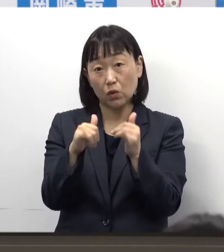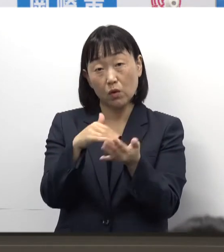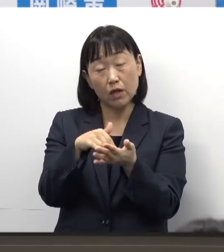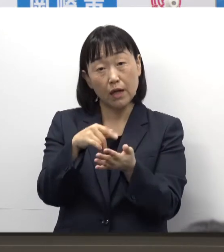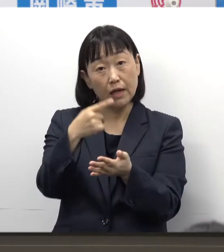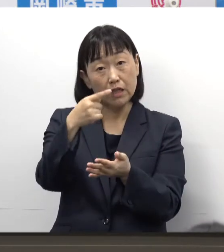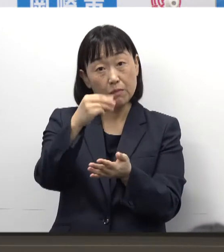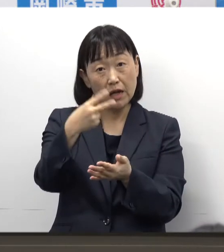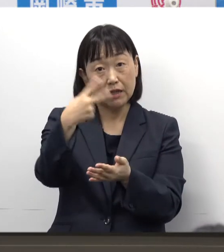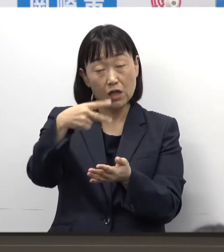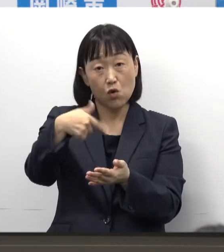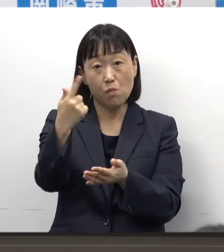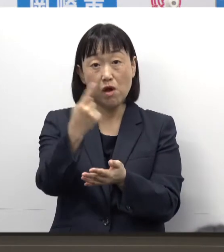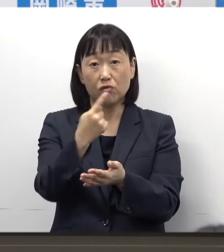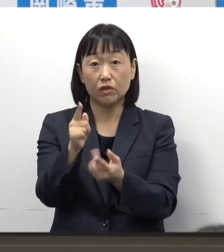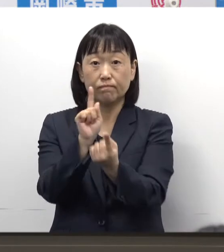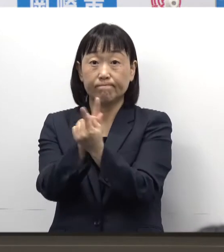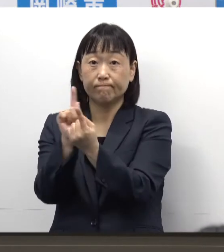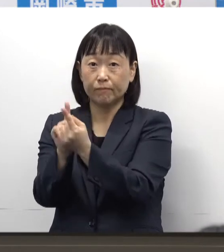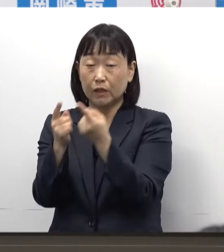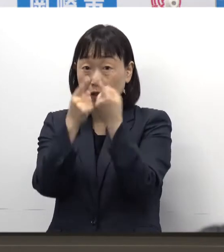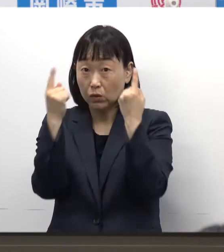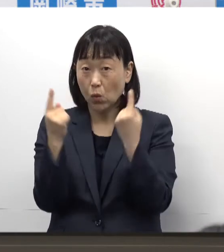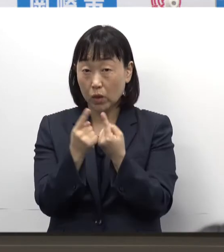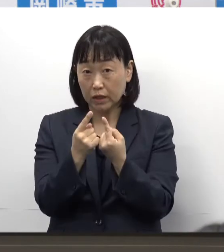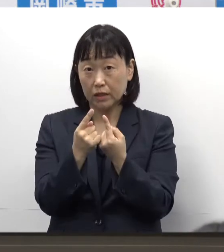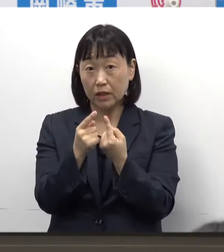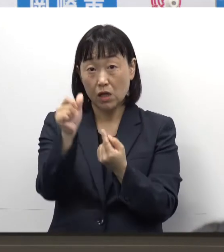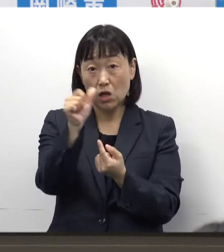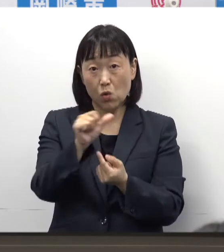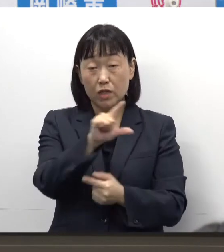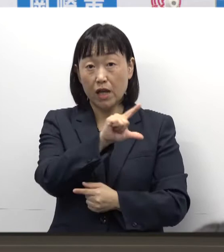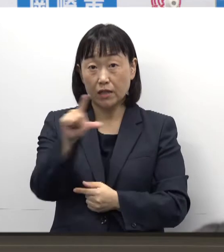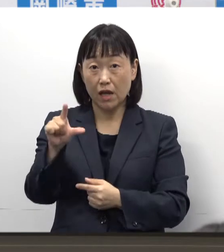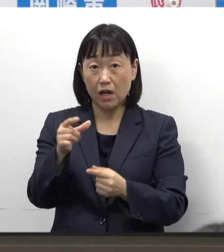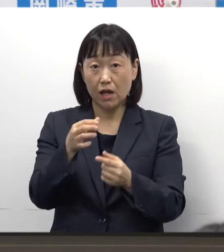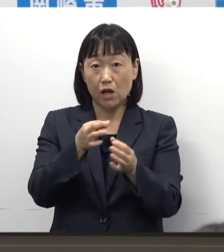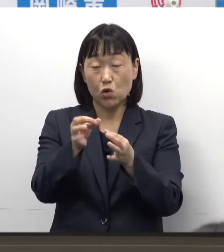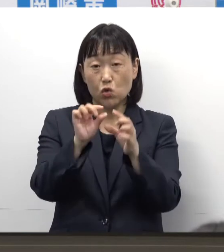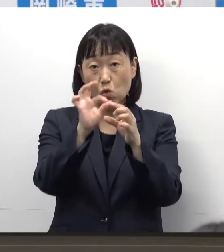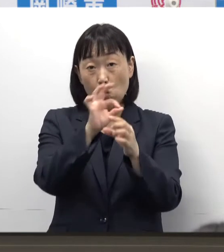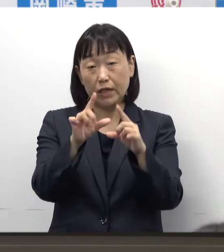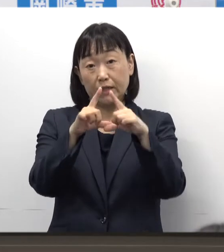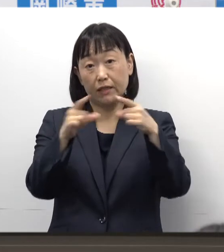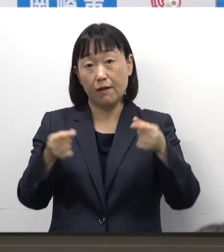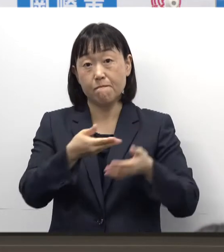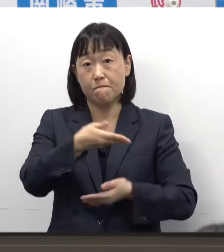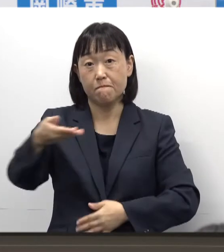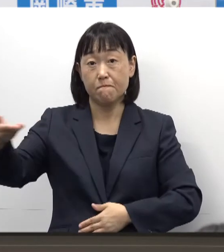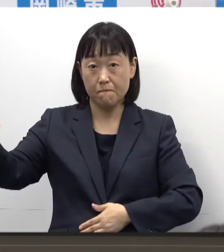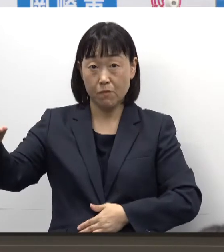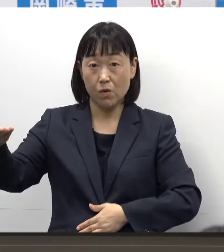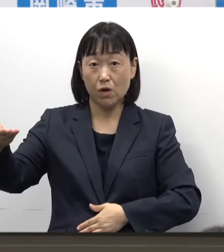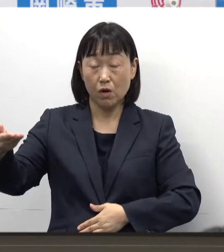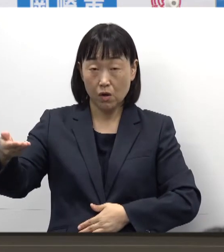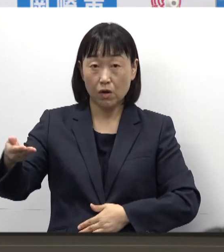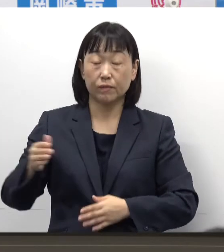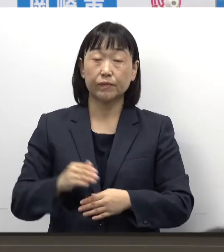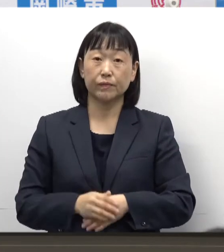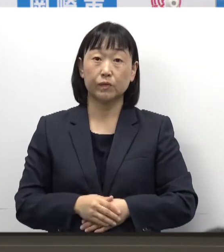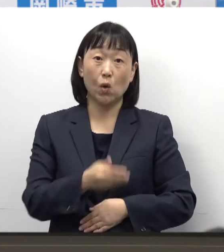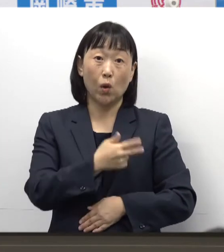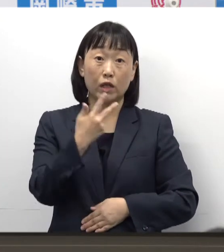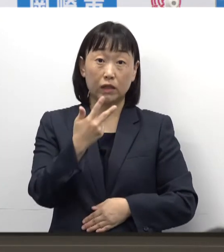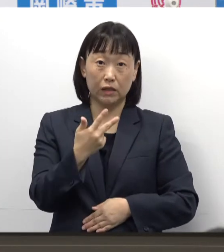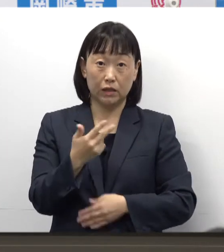1万2600人の方に一輪5000円の商品券を配布しますなお本誌は公たちをと